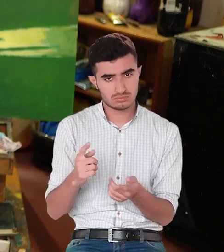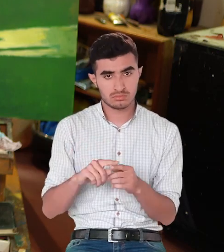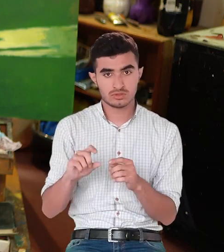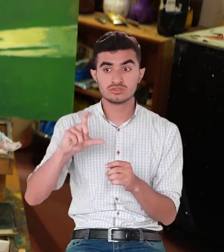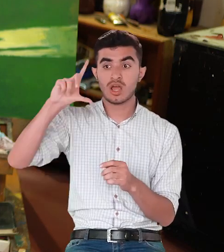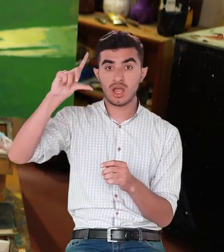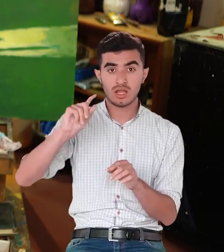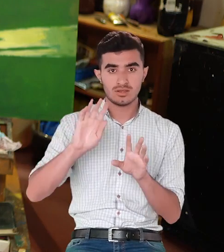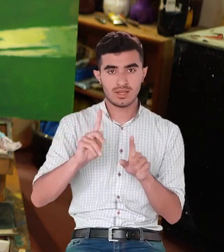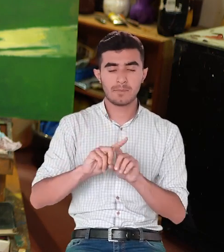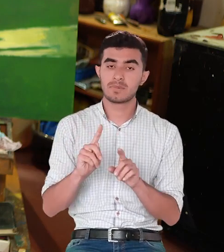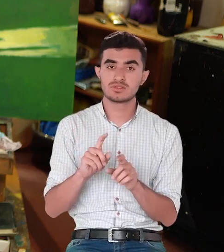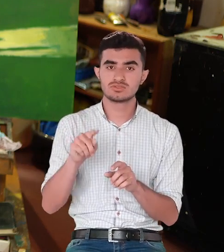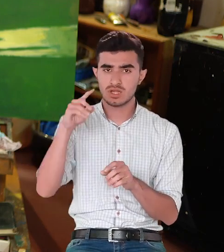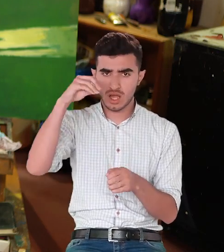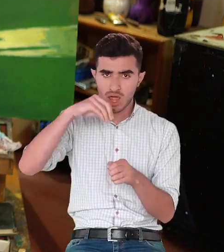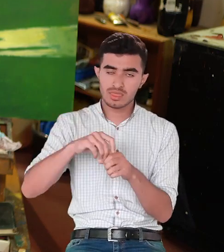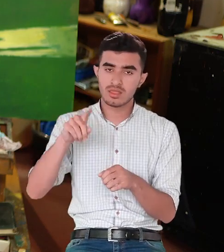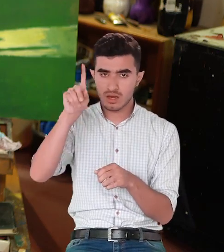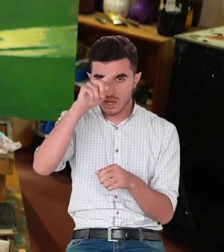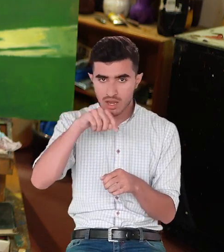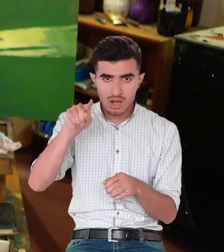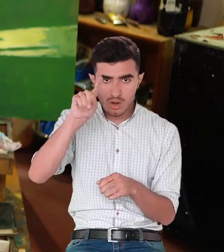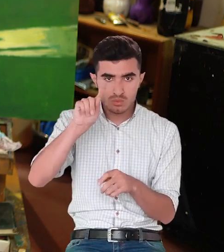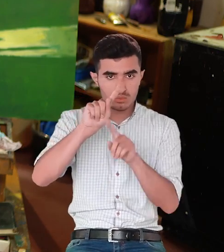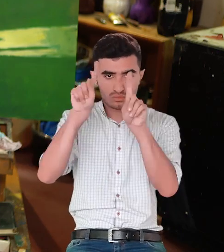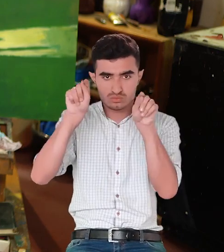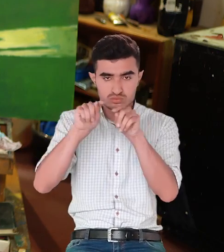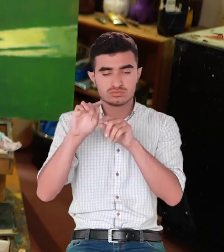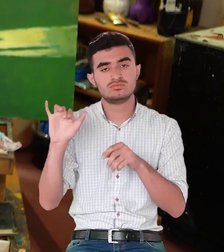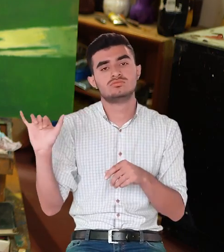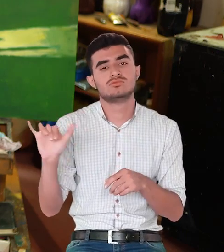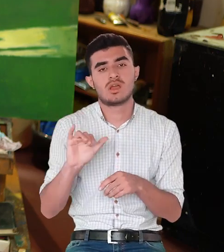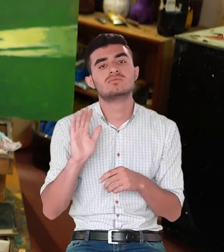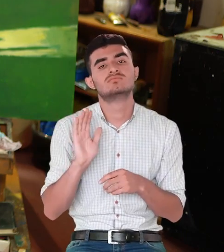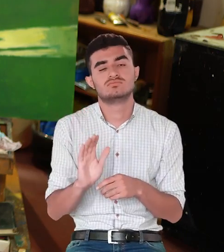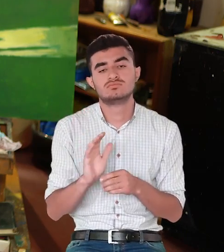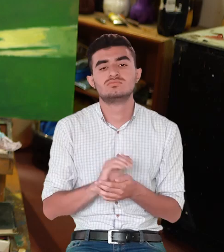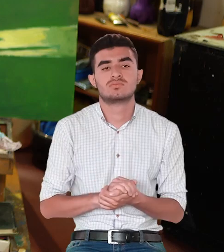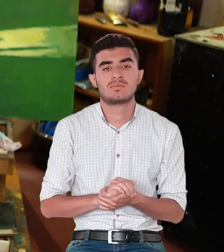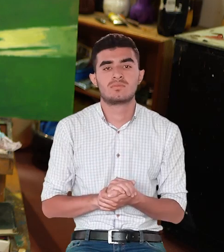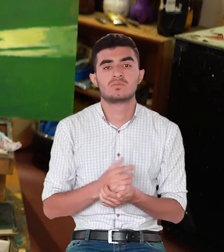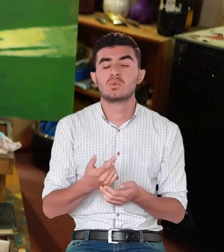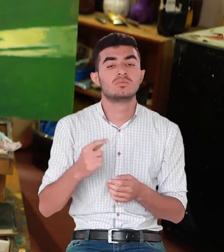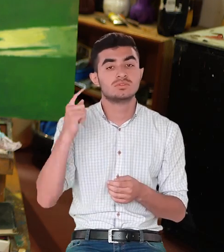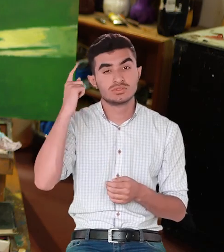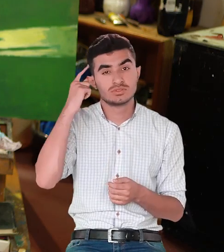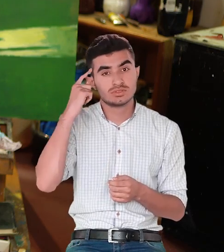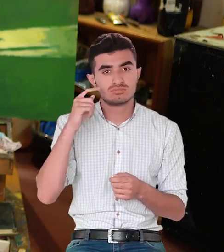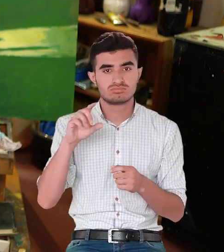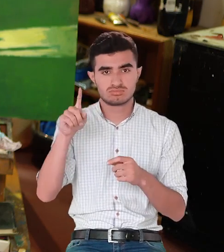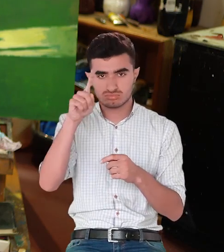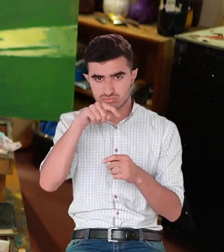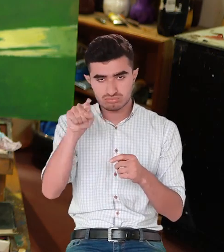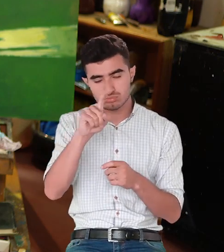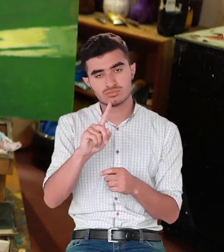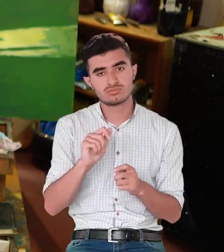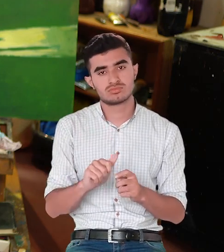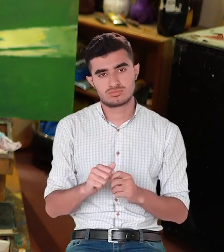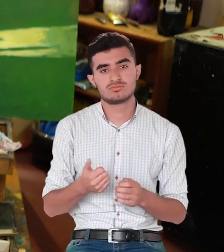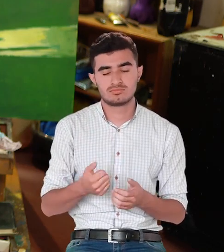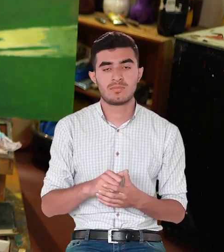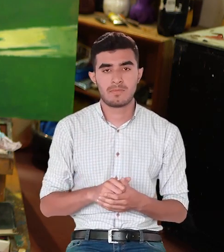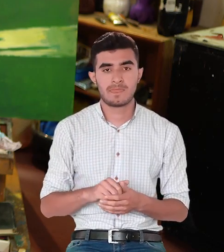اگر اسٹرکچر کو سمجھ جائے, جیسے پورٹریٹ کے میں نے کہہ رہا تھا کہ پورٹریٹ اگر سمجھ جائے کہ اسکل کیا